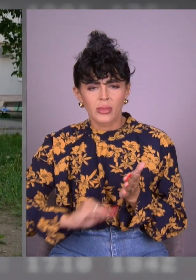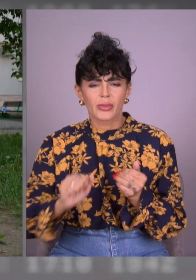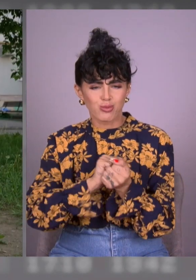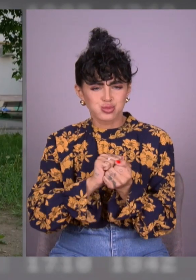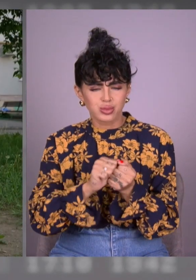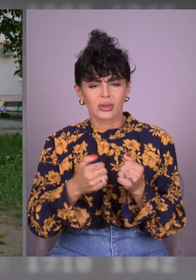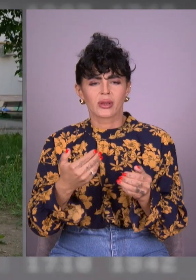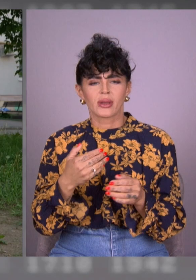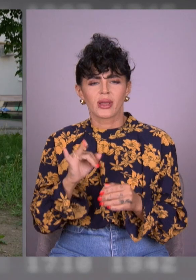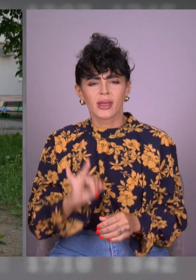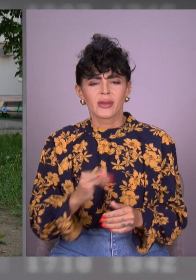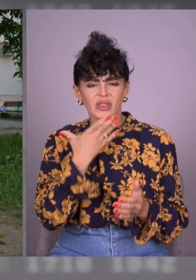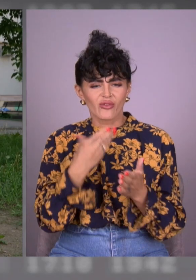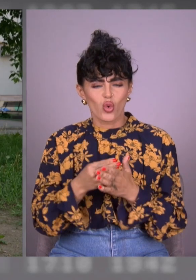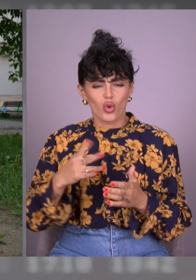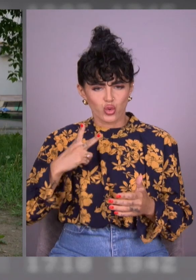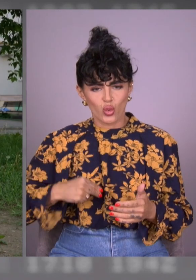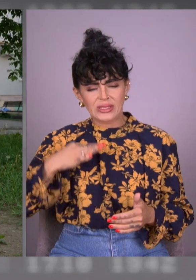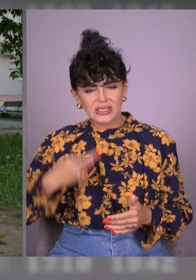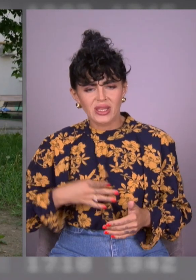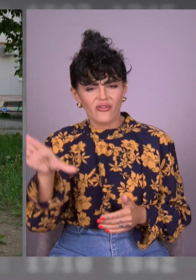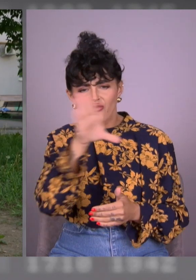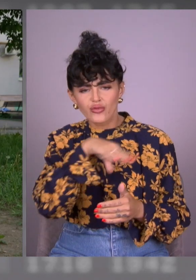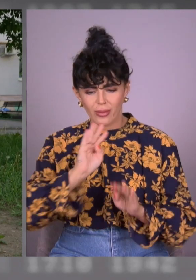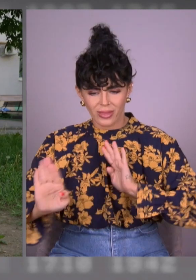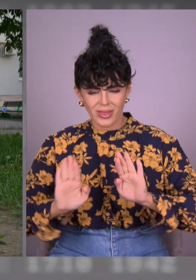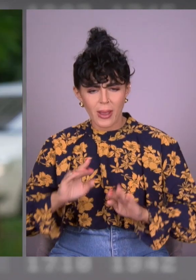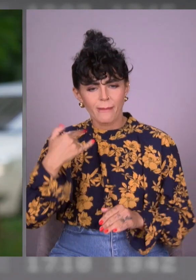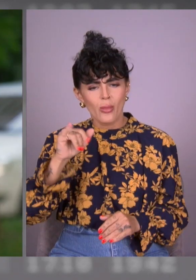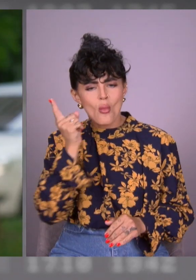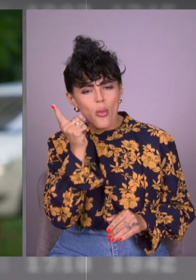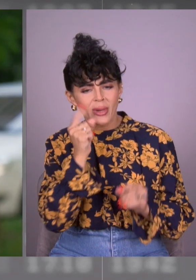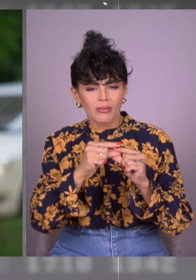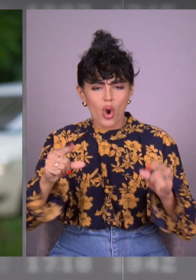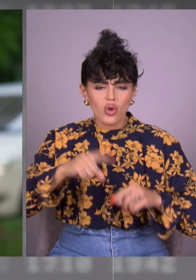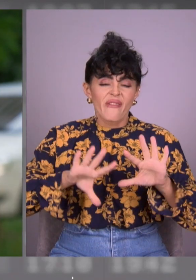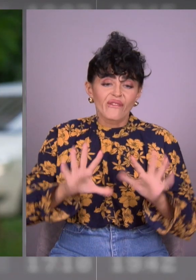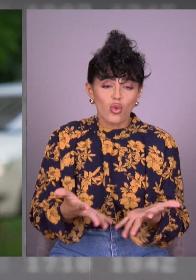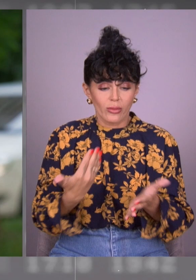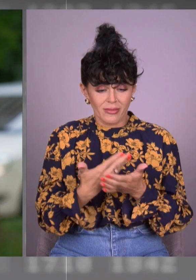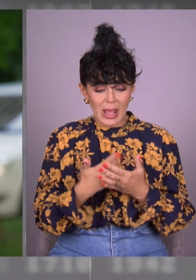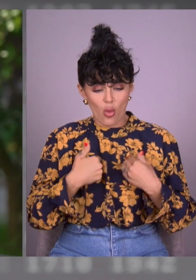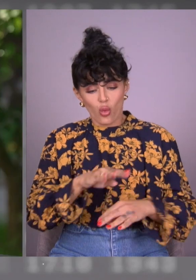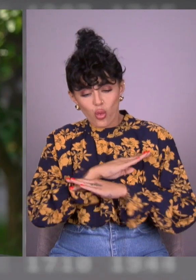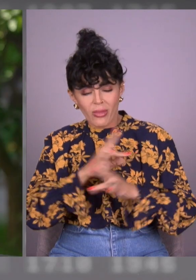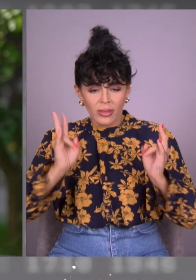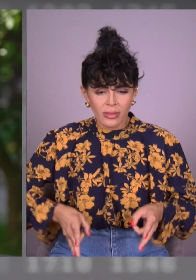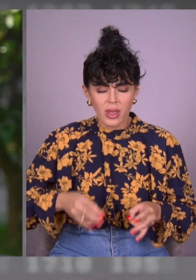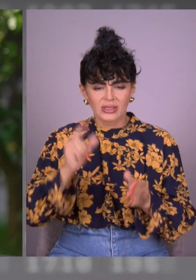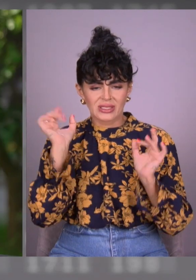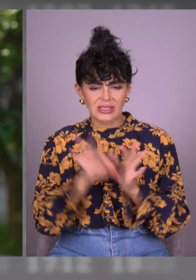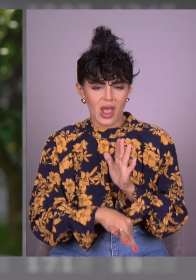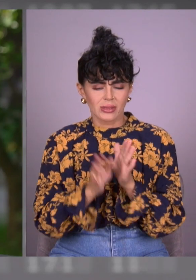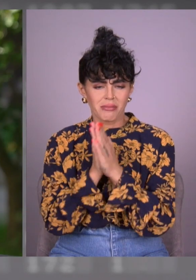Перу і Марійці, і Івану. Всі-всі телефони, які згадали родичів, щоб в разі чого вони могли